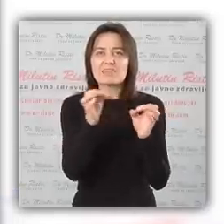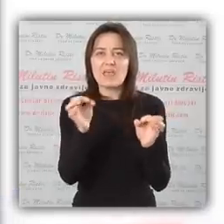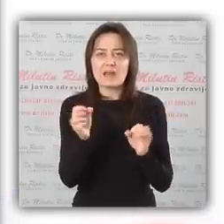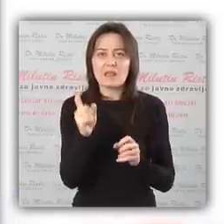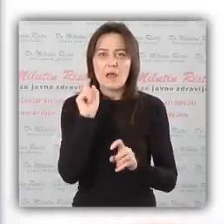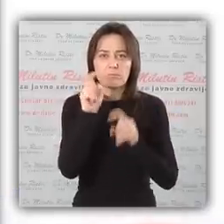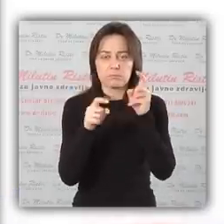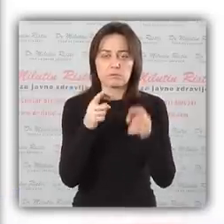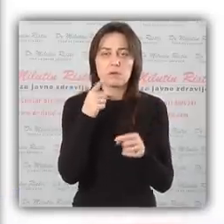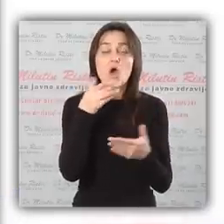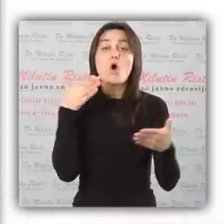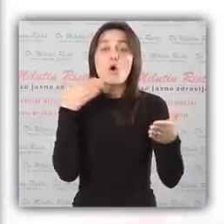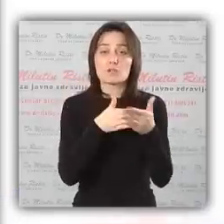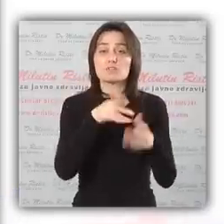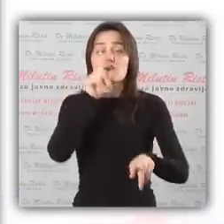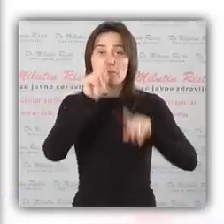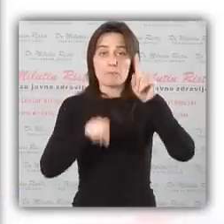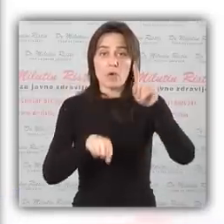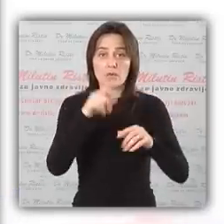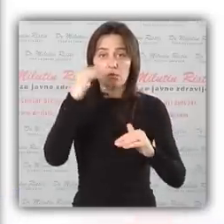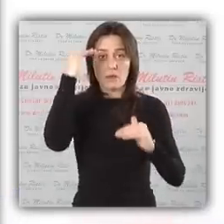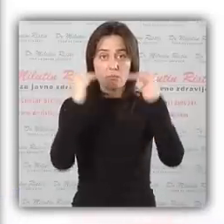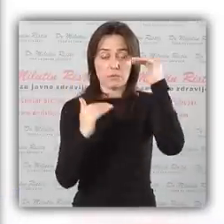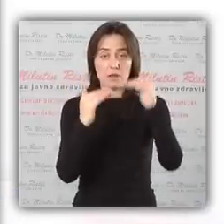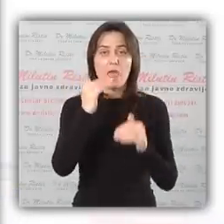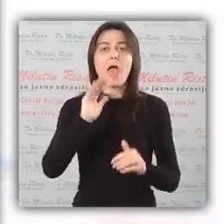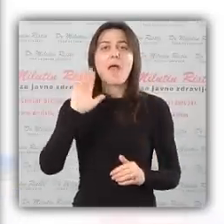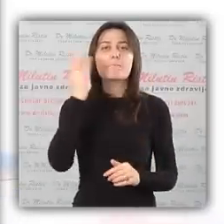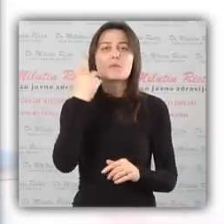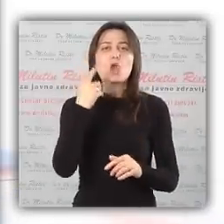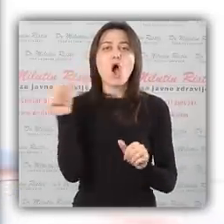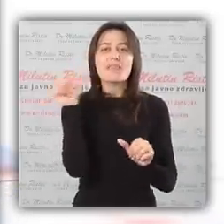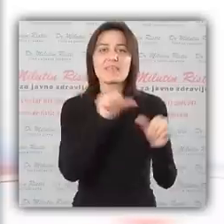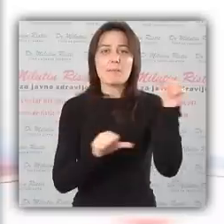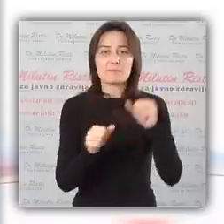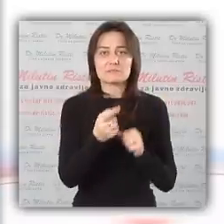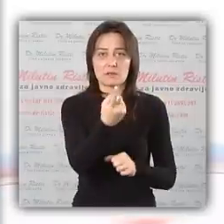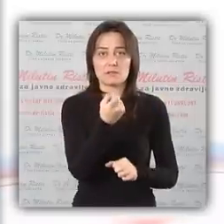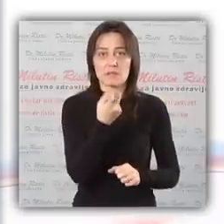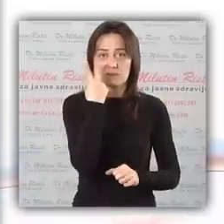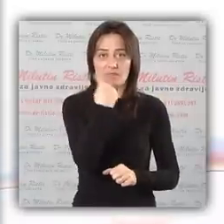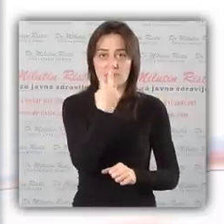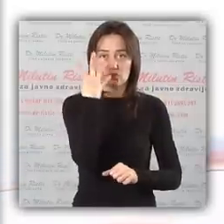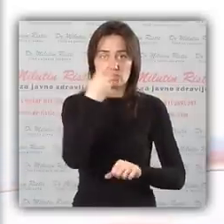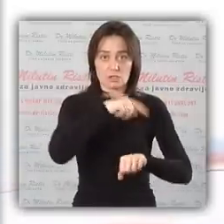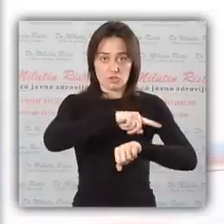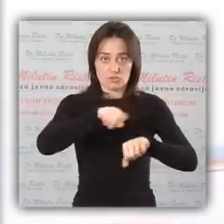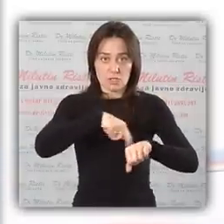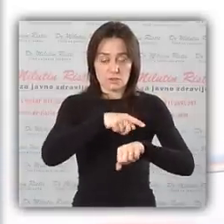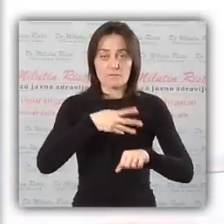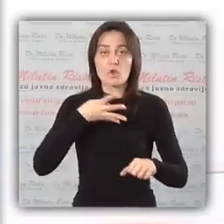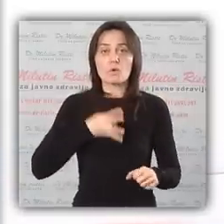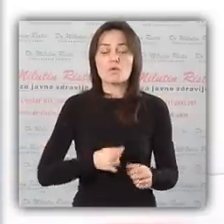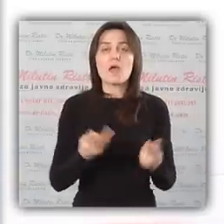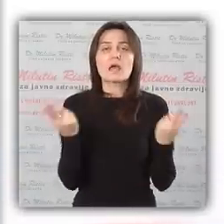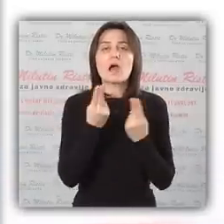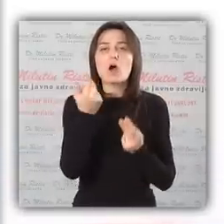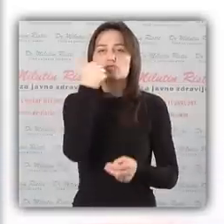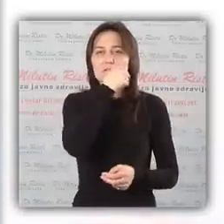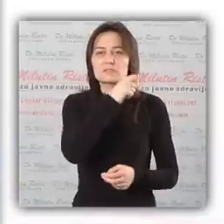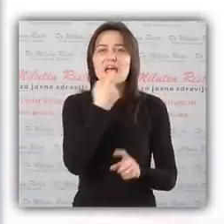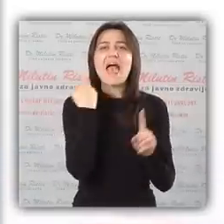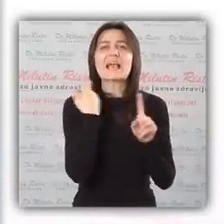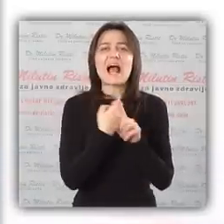urina bakterijama. Za određivanje pojedinih parametara biohemijskih iz 24-časovnog